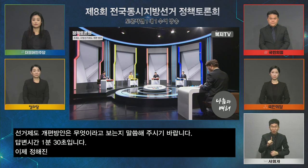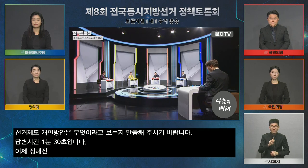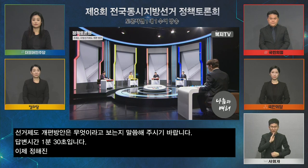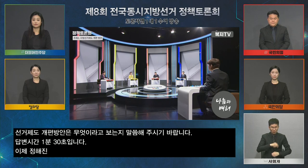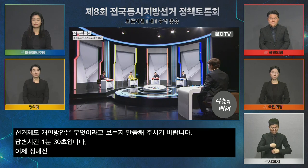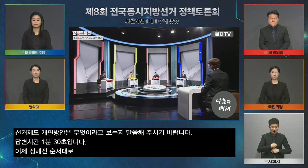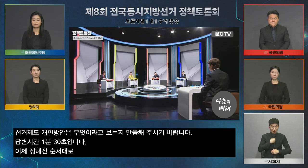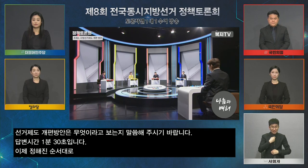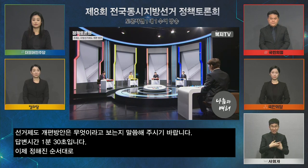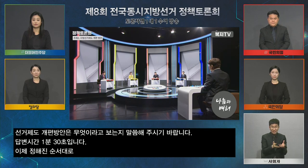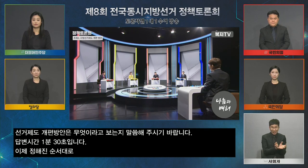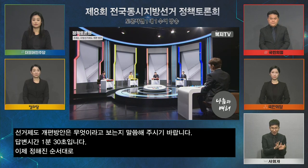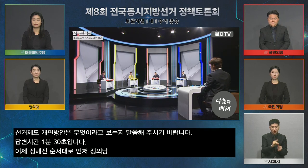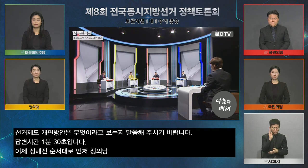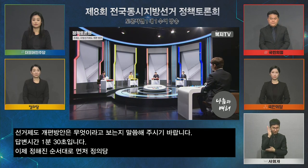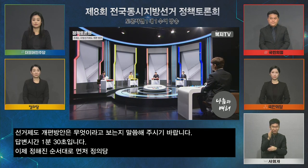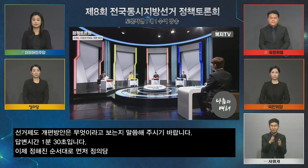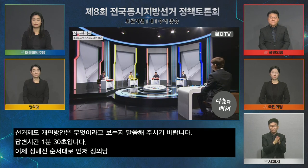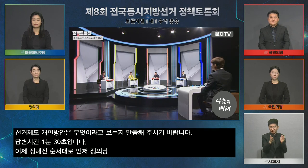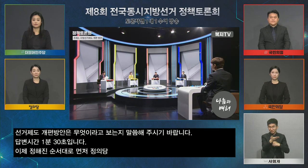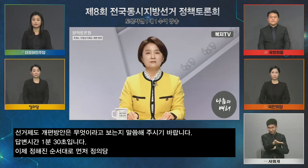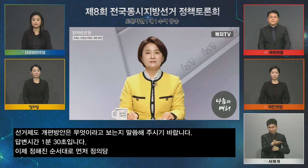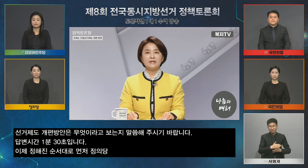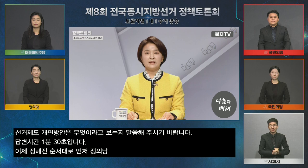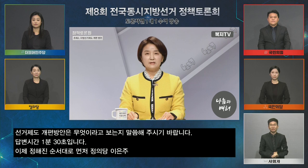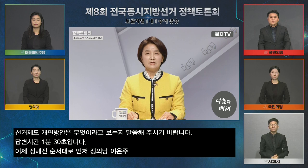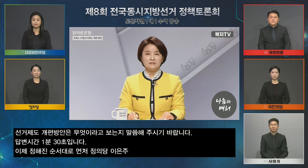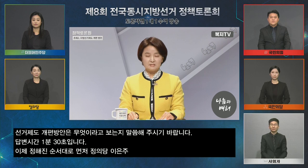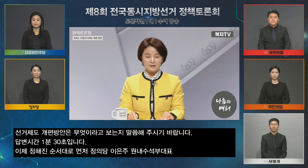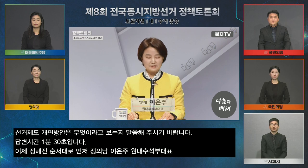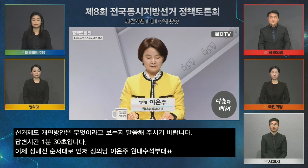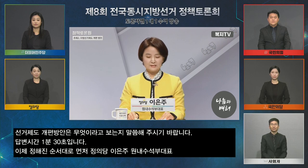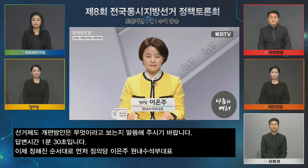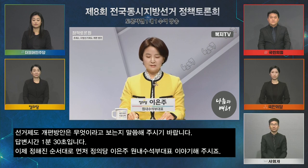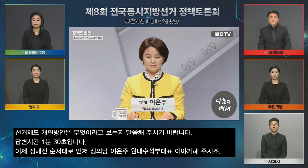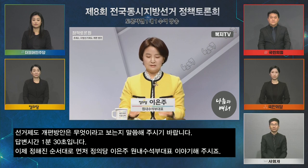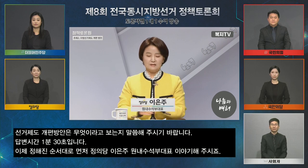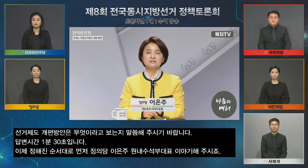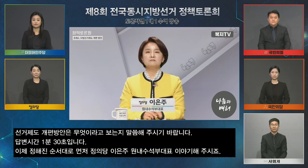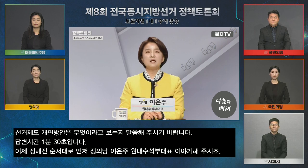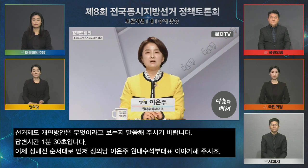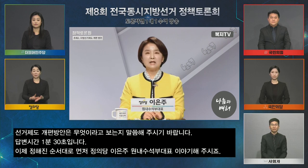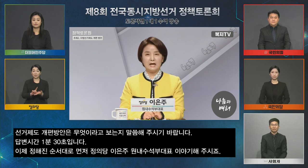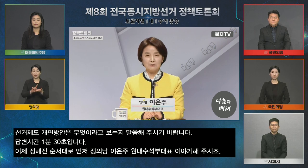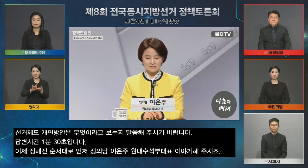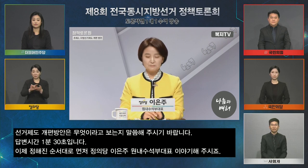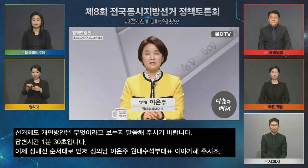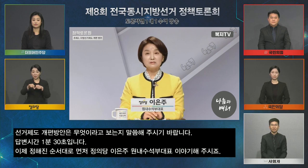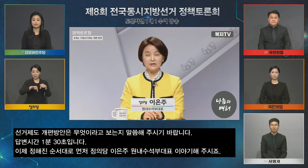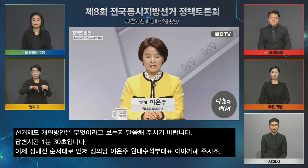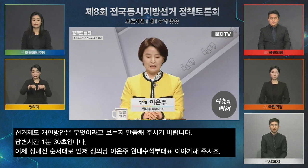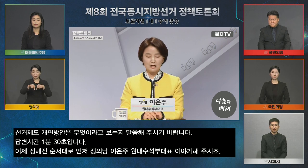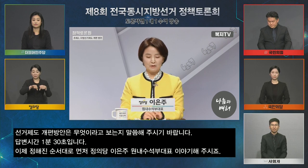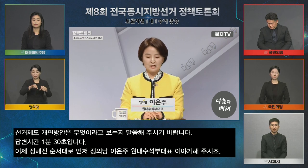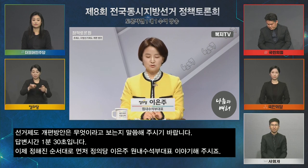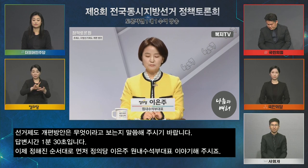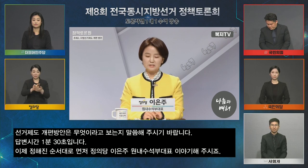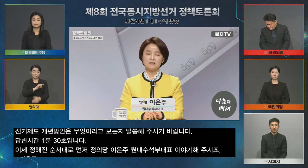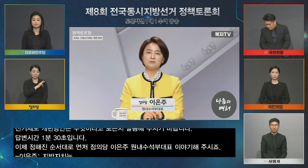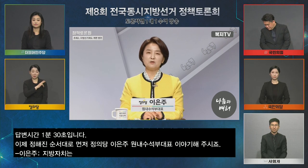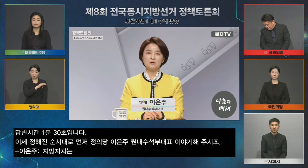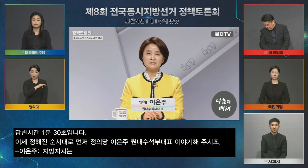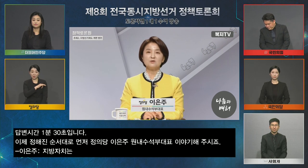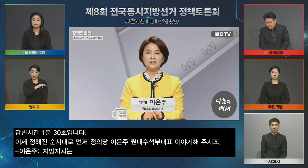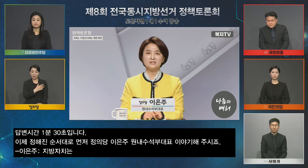이윤주 원내수석부대표 이야기해 주시죠. 네, 지방자치는 지방의회 강화와